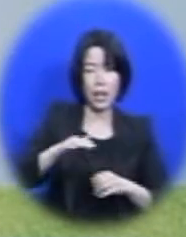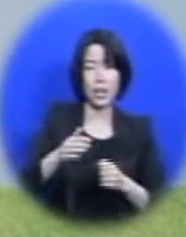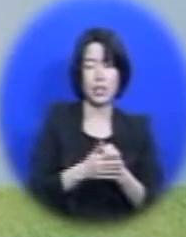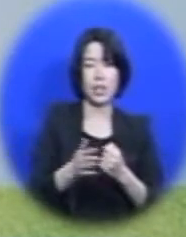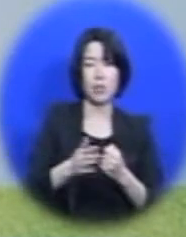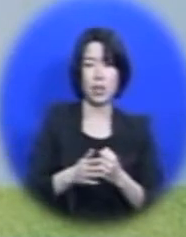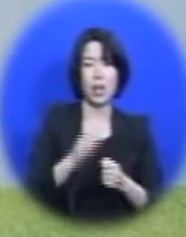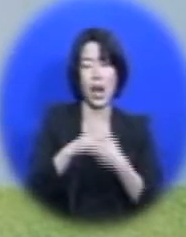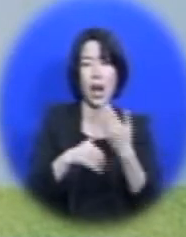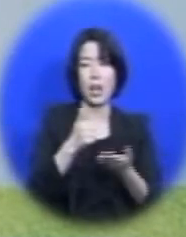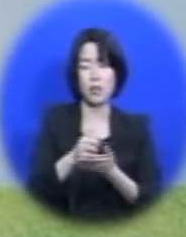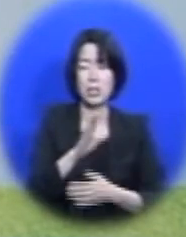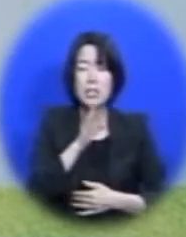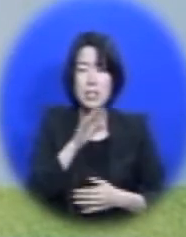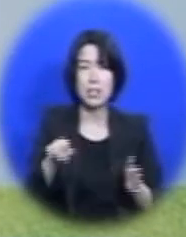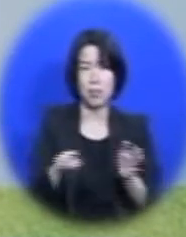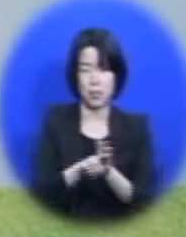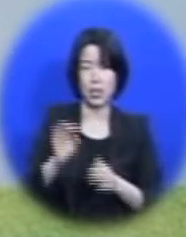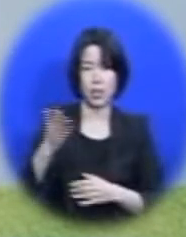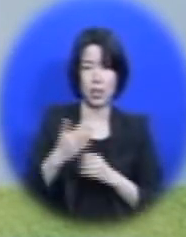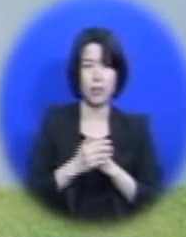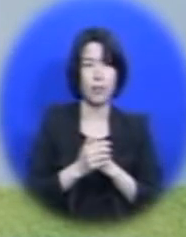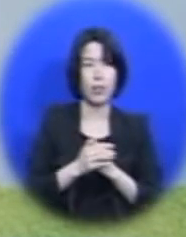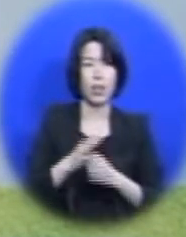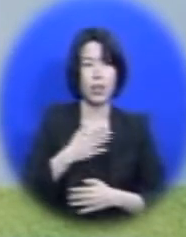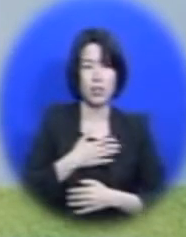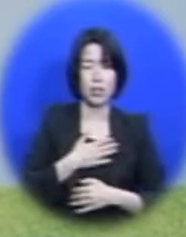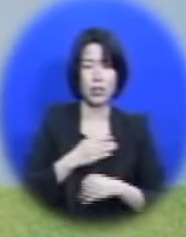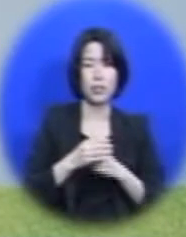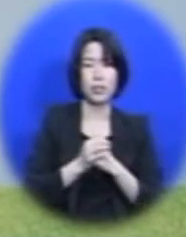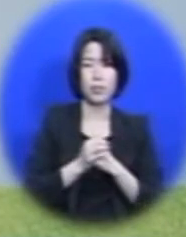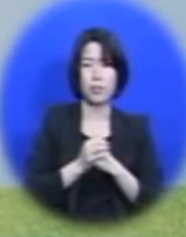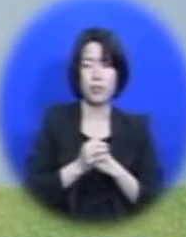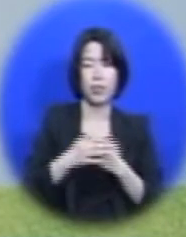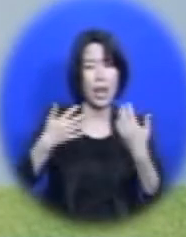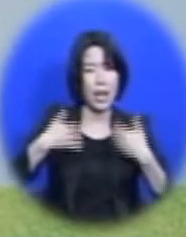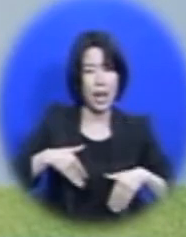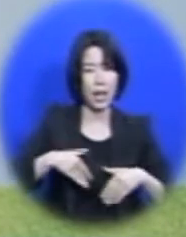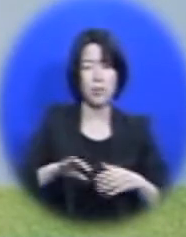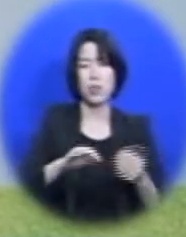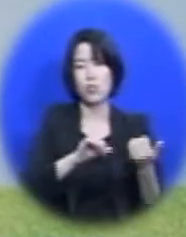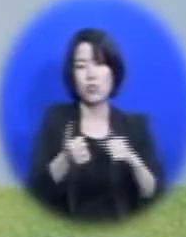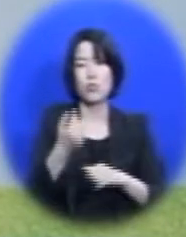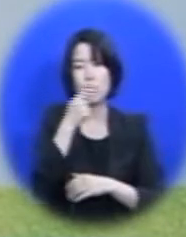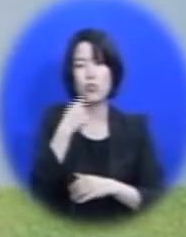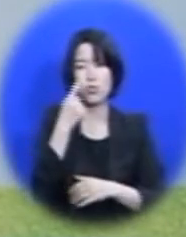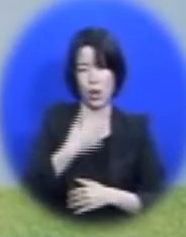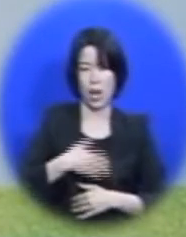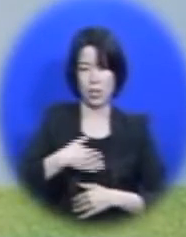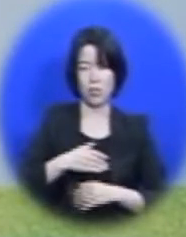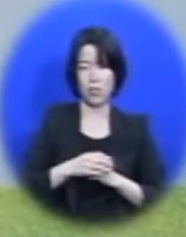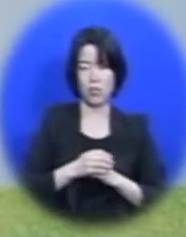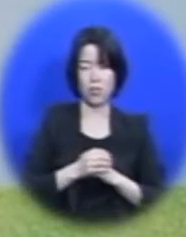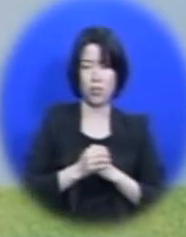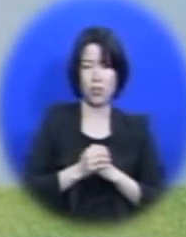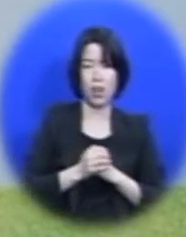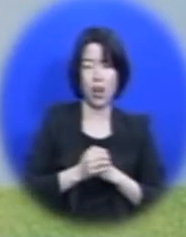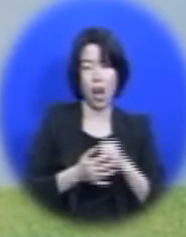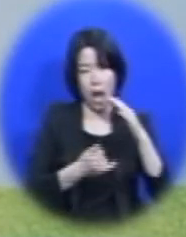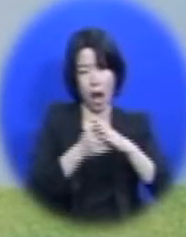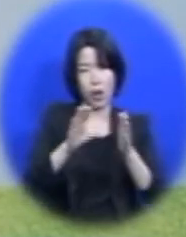진짜 믿게 되는 거니까. 저는 약하면 죽는 줄 알았어요, 실제로.